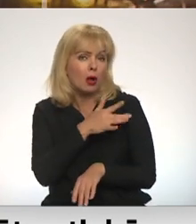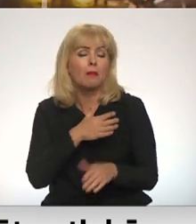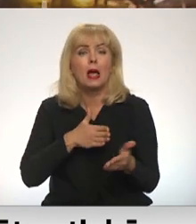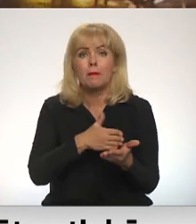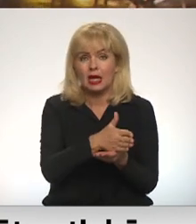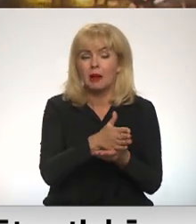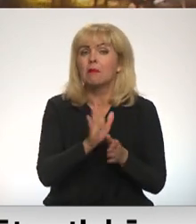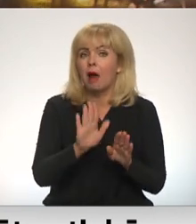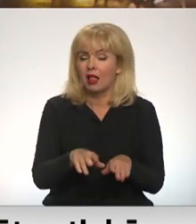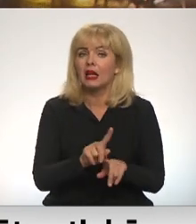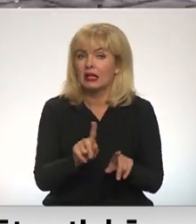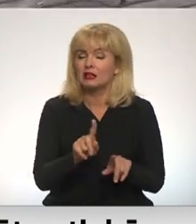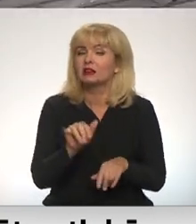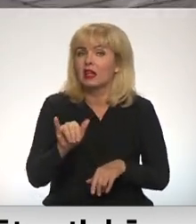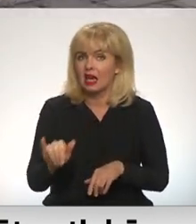aizvien sliktāka.